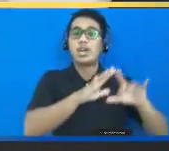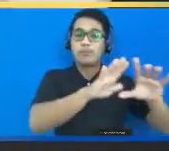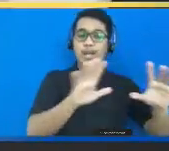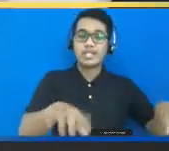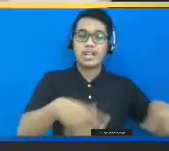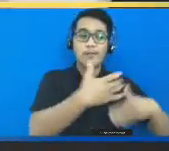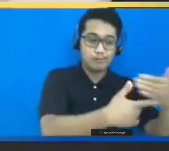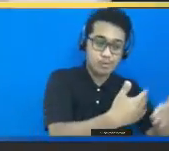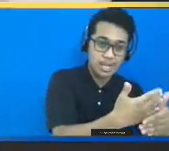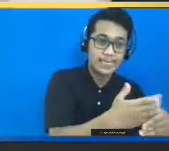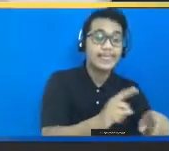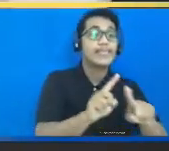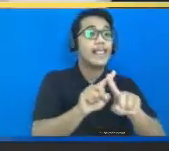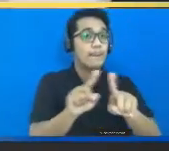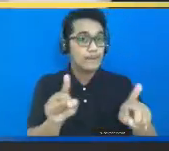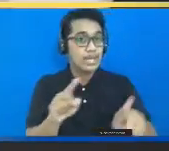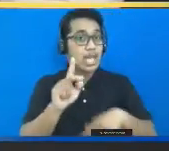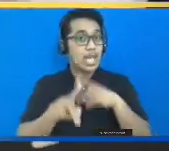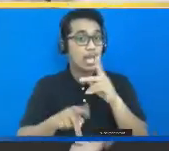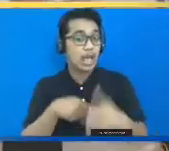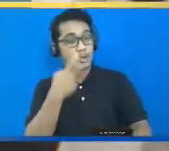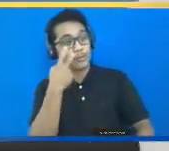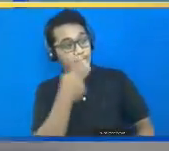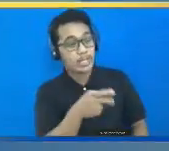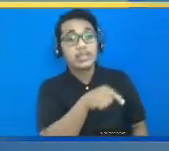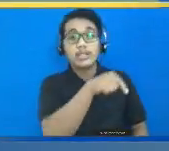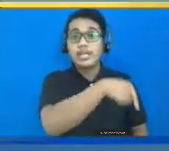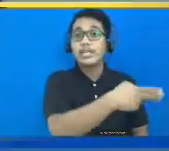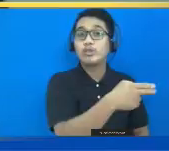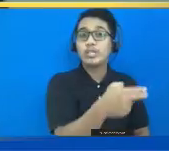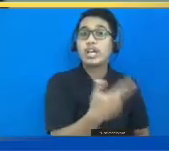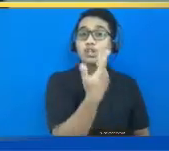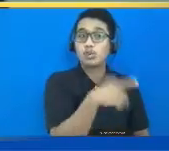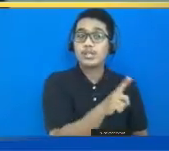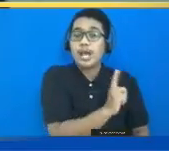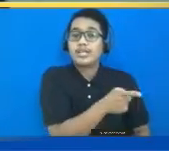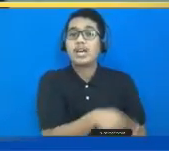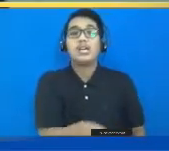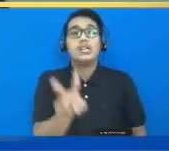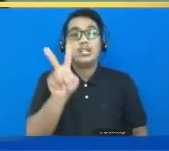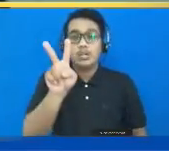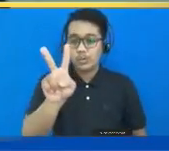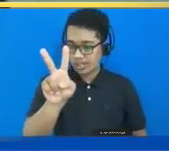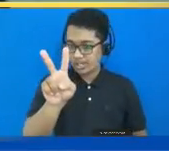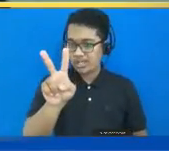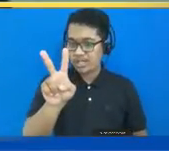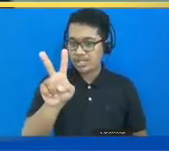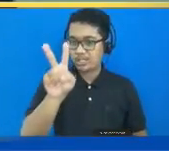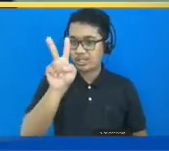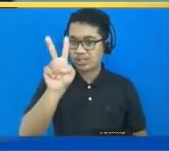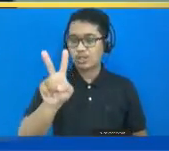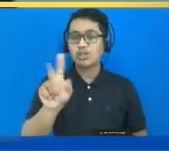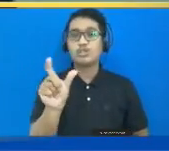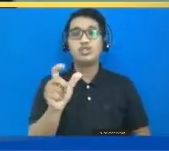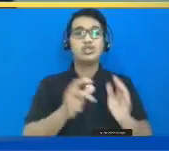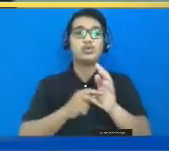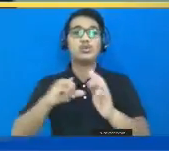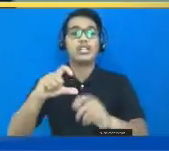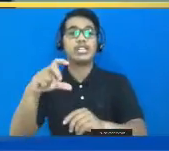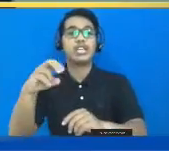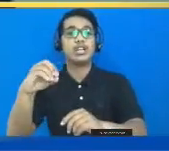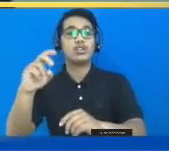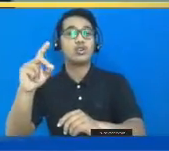tapi kalau dilihat ya Indonesia sekarang udah ada dua sampai yunikon baru ya